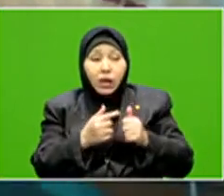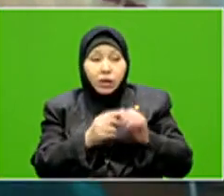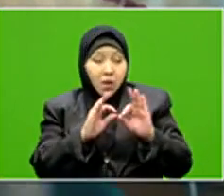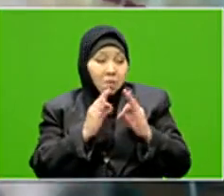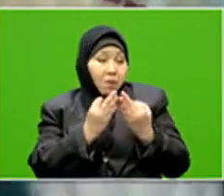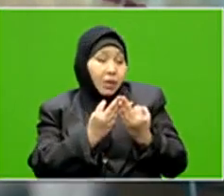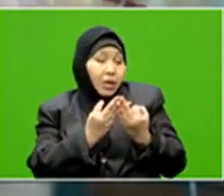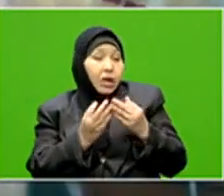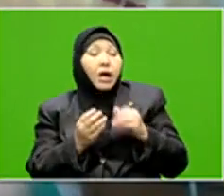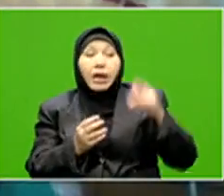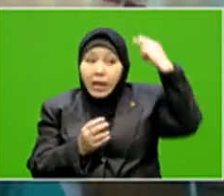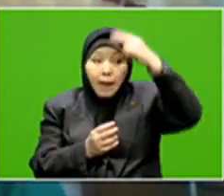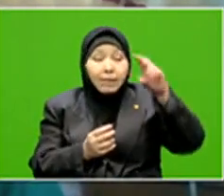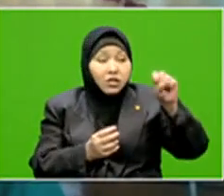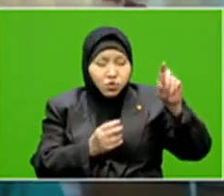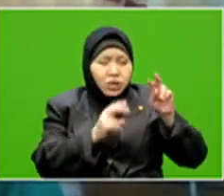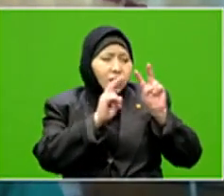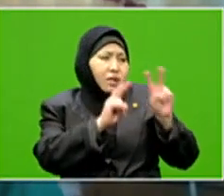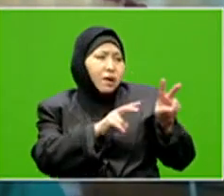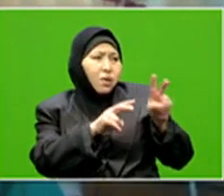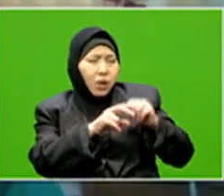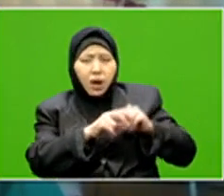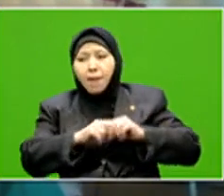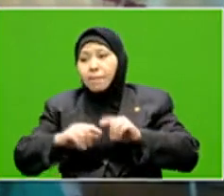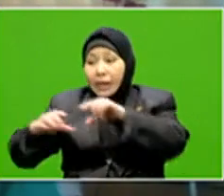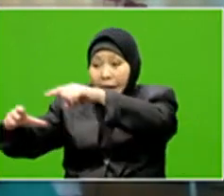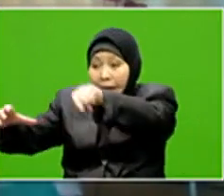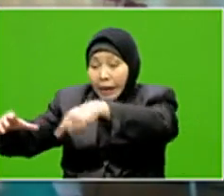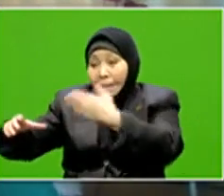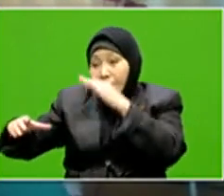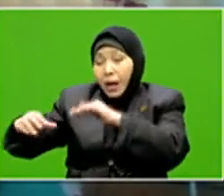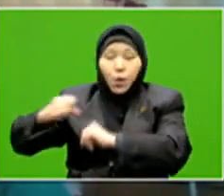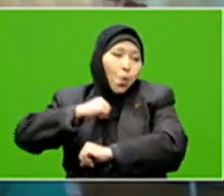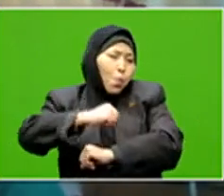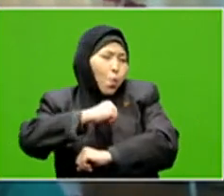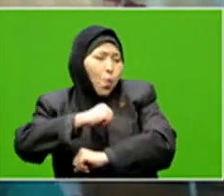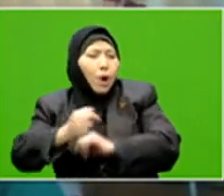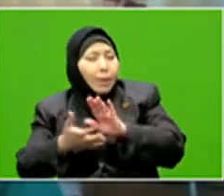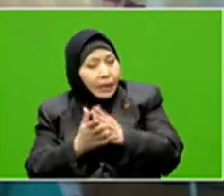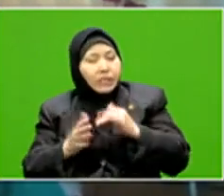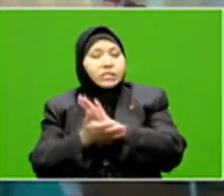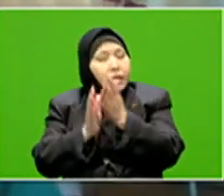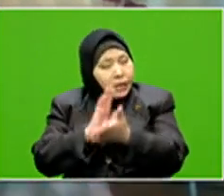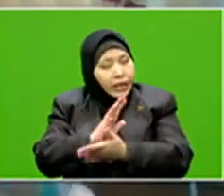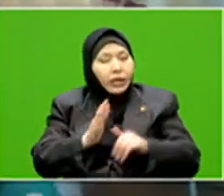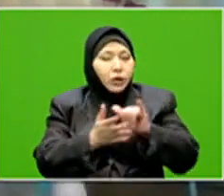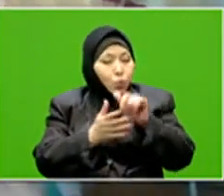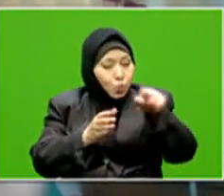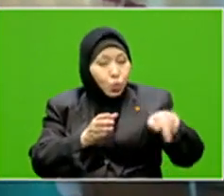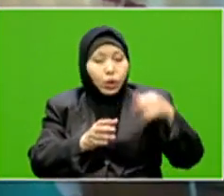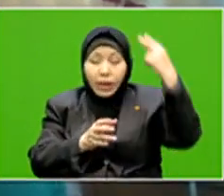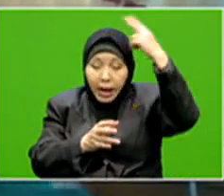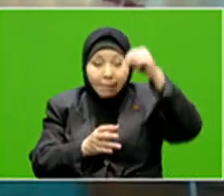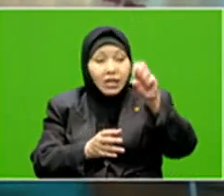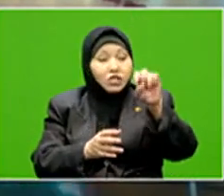tinggal di dalamnya, dilihat pada ketika itu oleh penentang-penentangnya sebagai orang-orang yang baik-baik juga. Maksudnya Nabi Syuaib pun